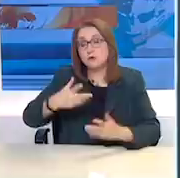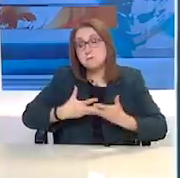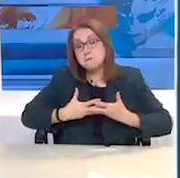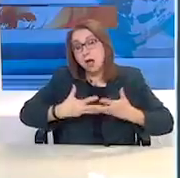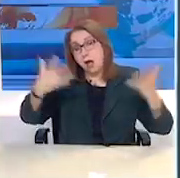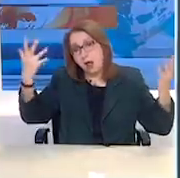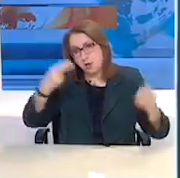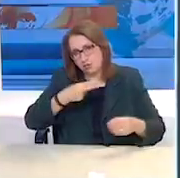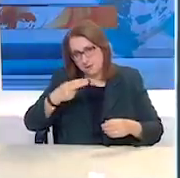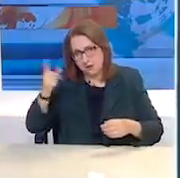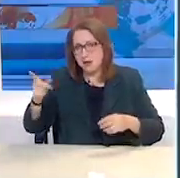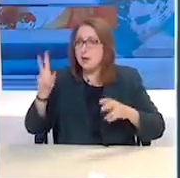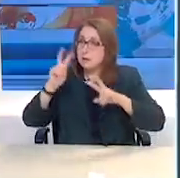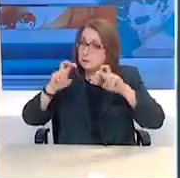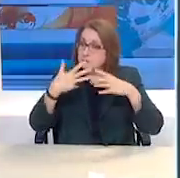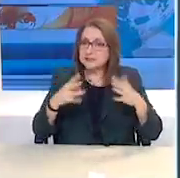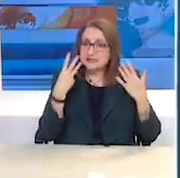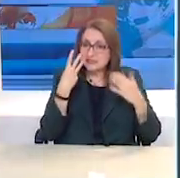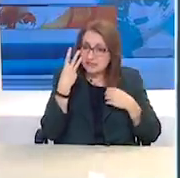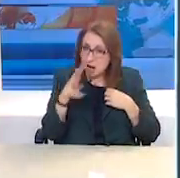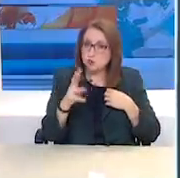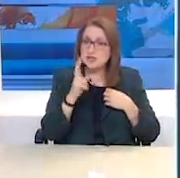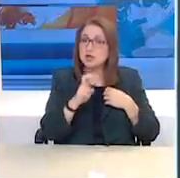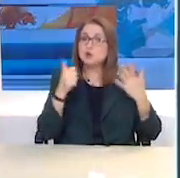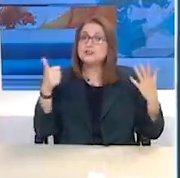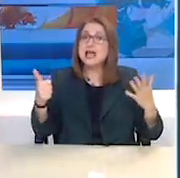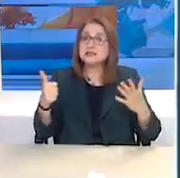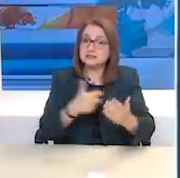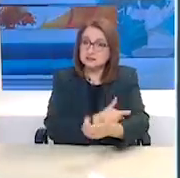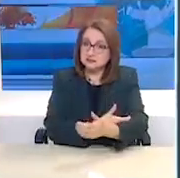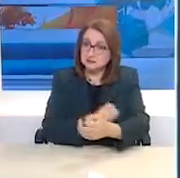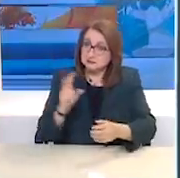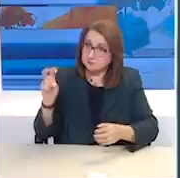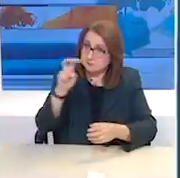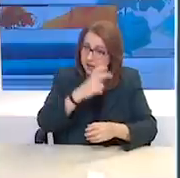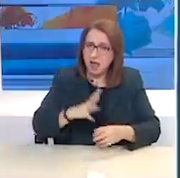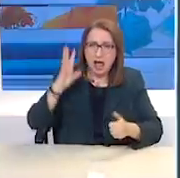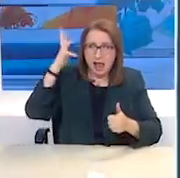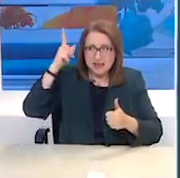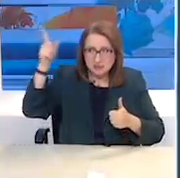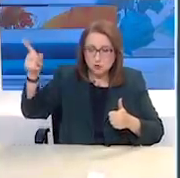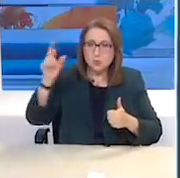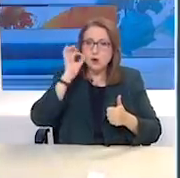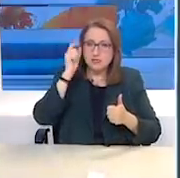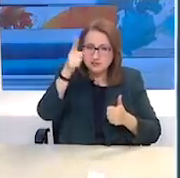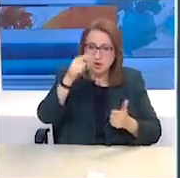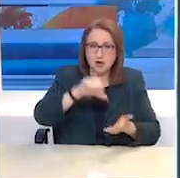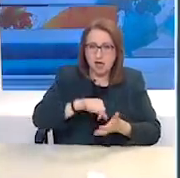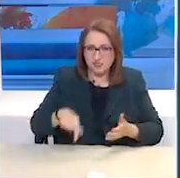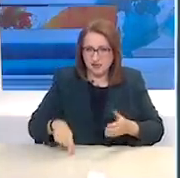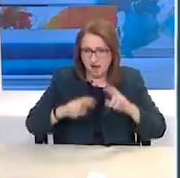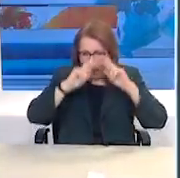Ολοκληρώθηκαν 326 δείγματα σε 3 διαφορετικά εργαστήρια, σε Αλεξανδρόπολη, Θεσσαλονίκη και Αθήνα,